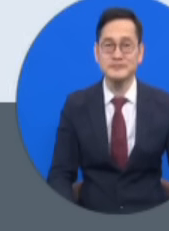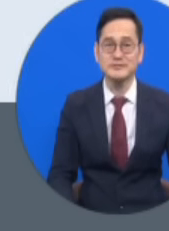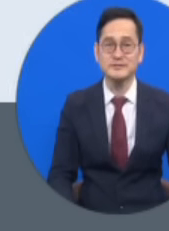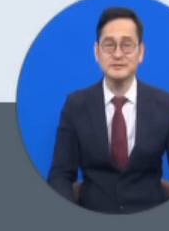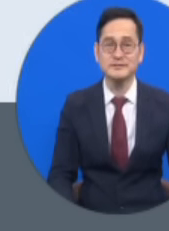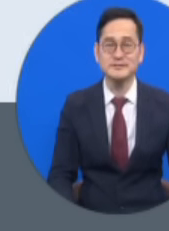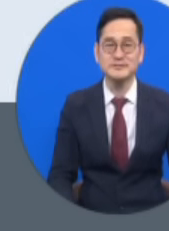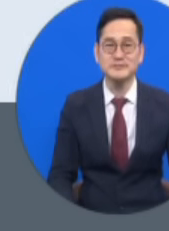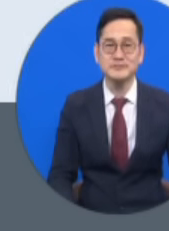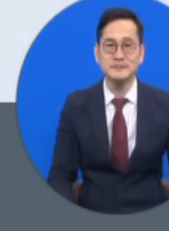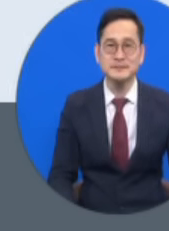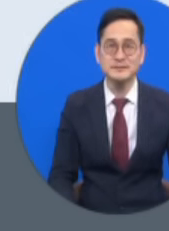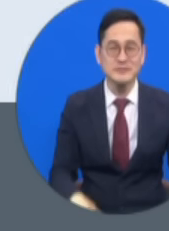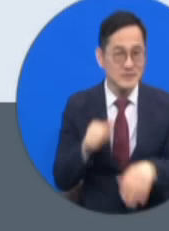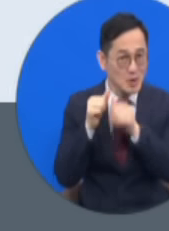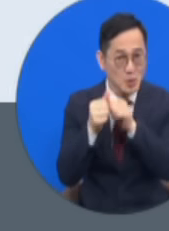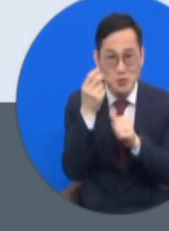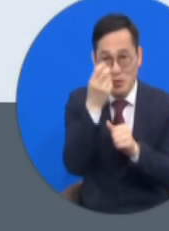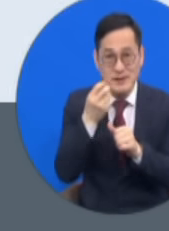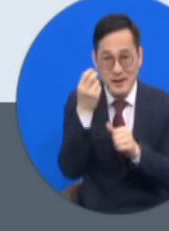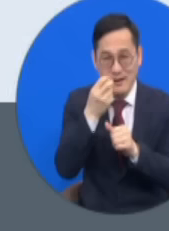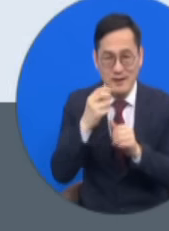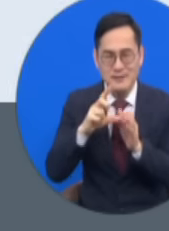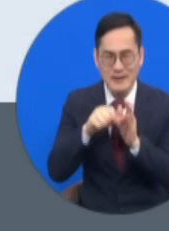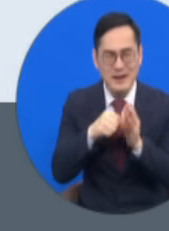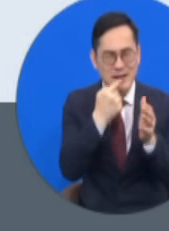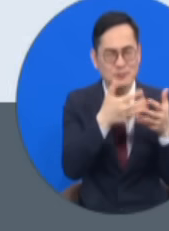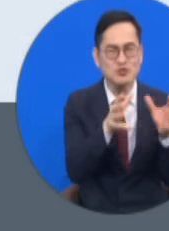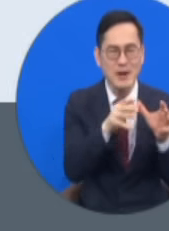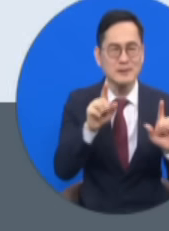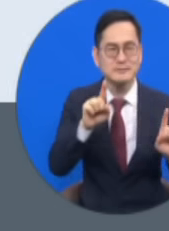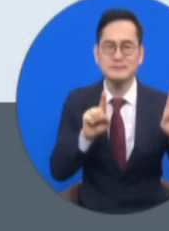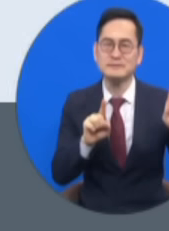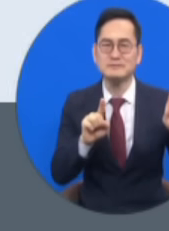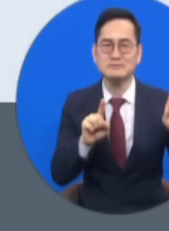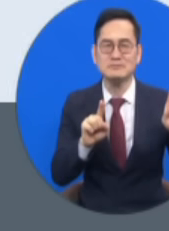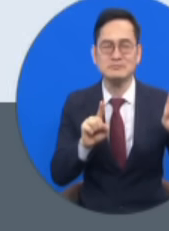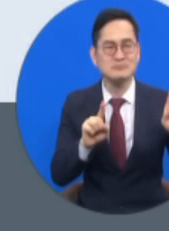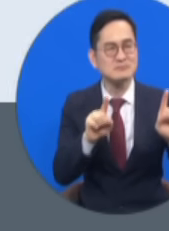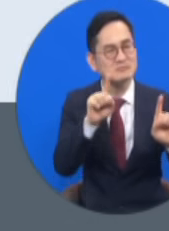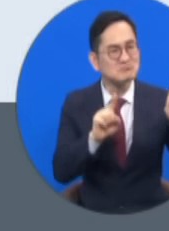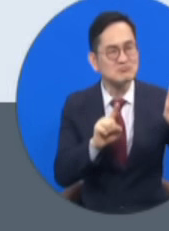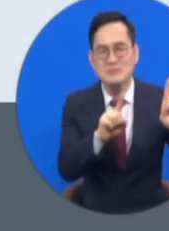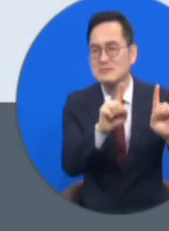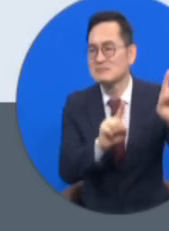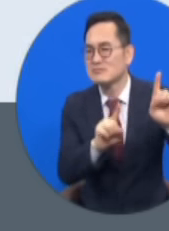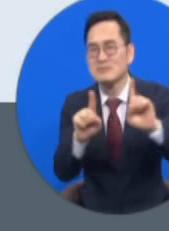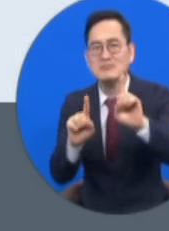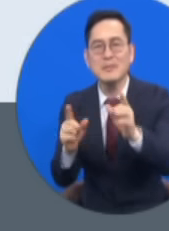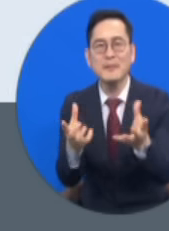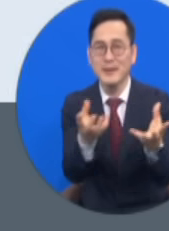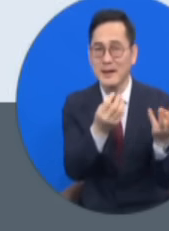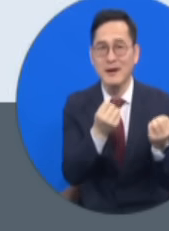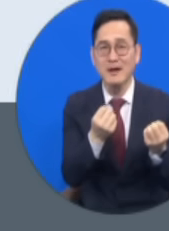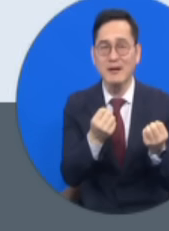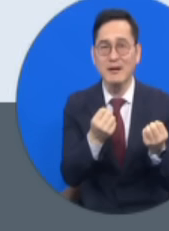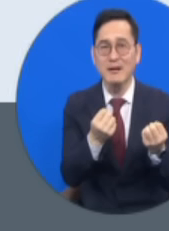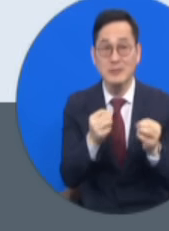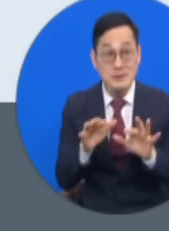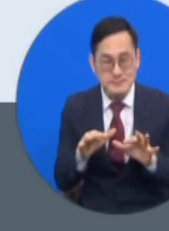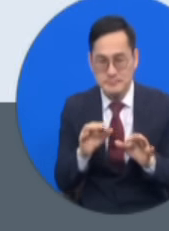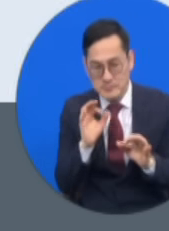전반적으로 지난주 저 여론조사가 실시될 때까지만 하더라도 민주당이 일방적으로 우세한 국면으로 가는 그런 상황이 전개됐었단